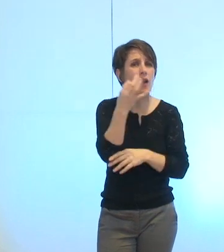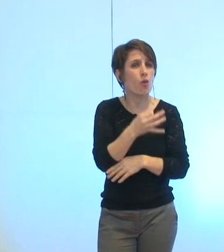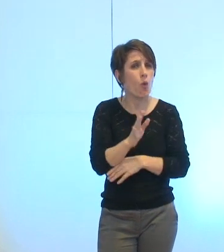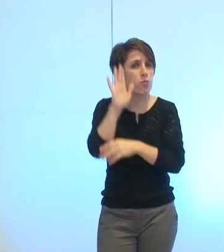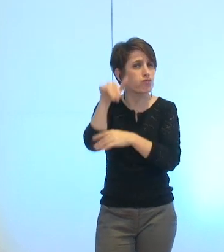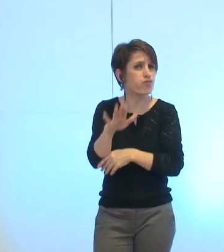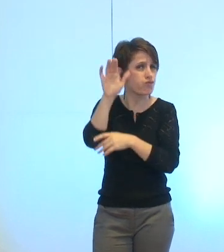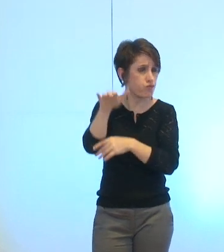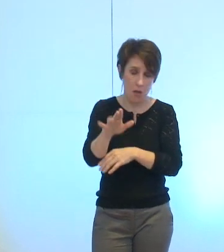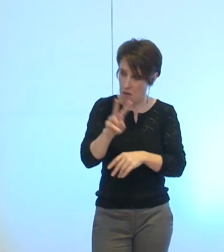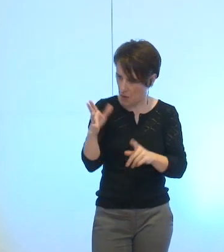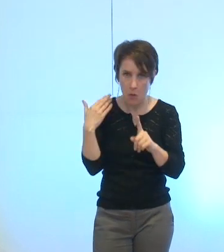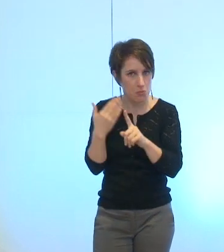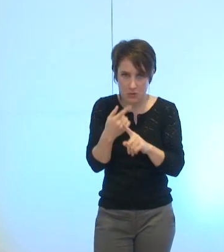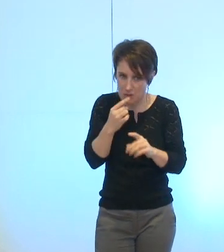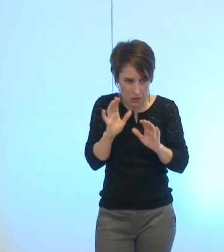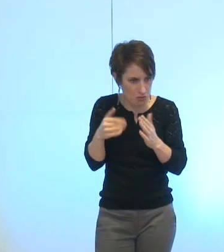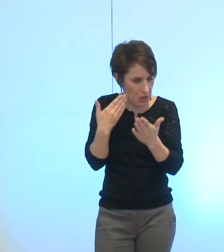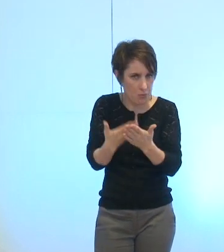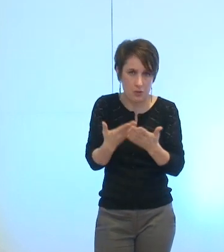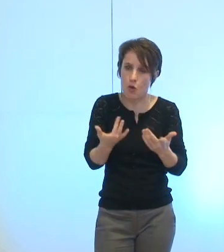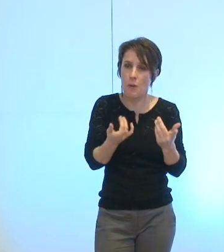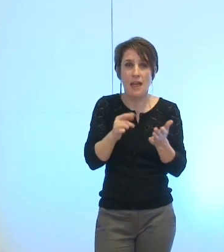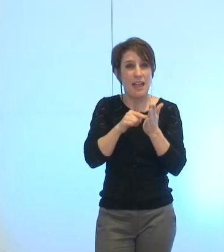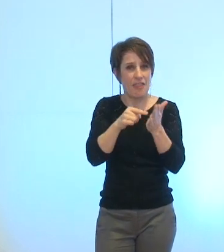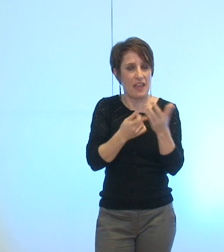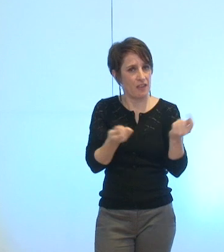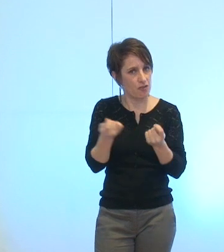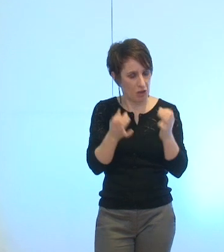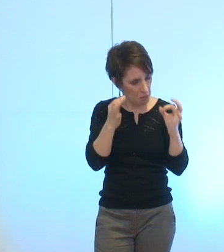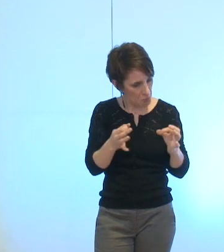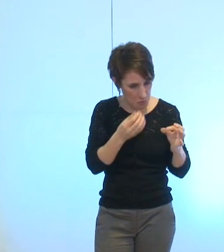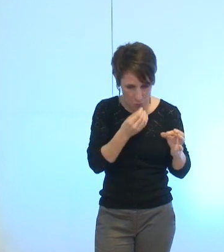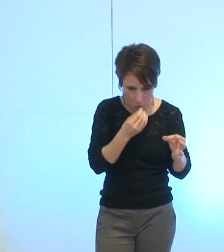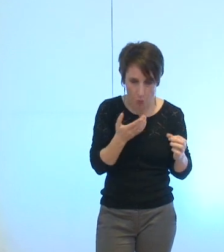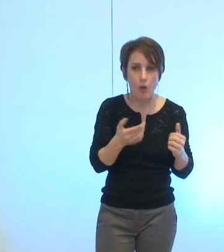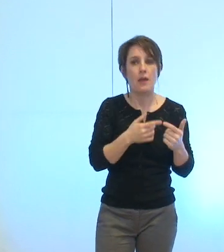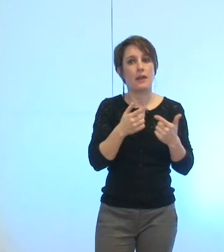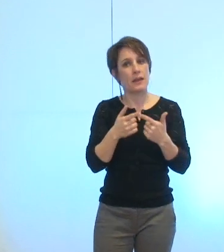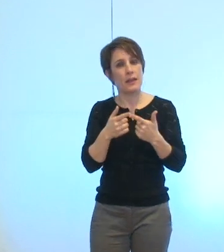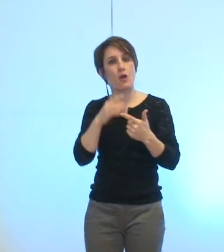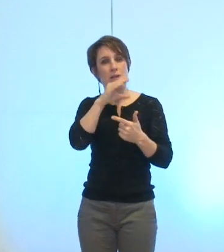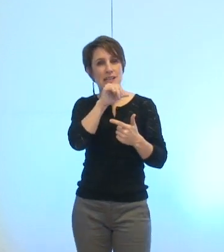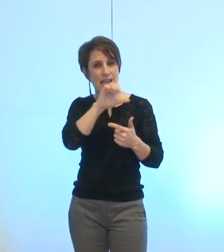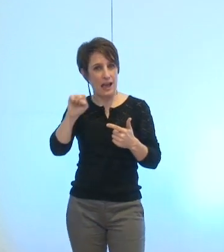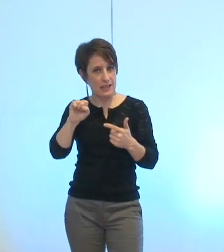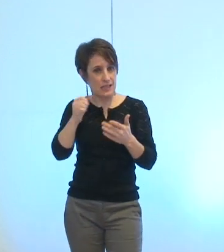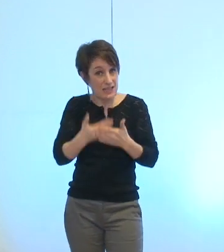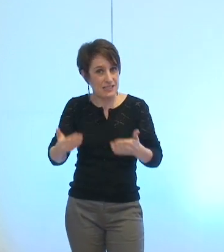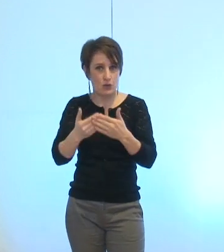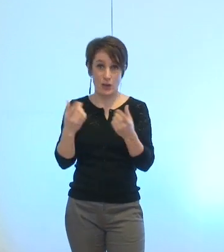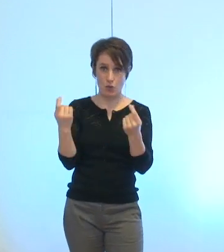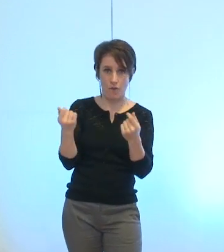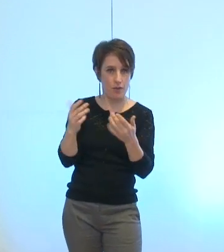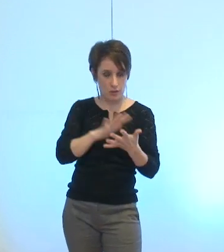dette et également l'amélioration très claire de la situation budgétaire du Centre Communal d'Action Sociale les